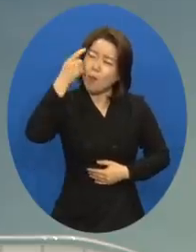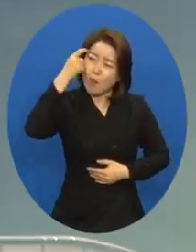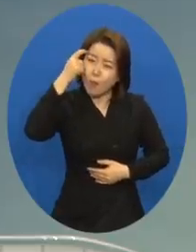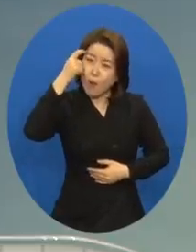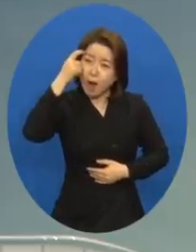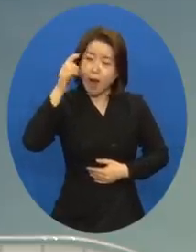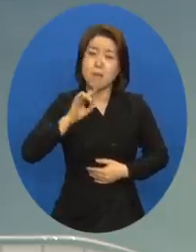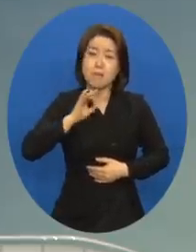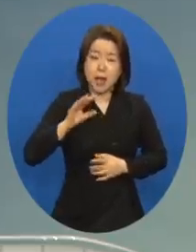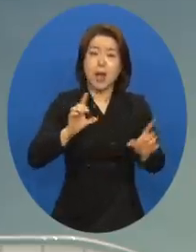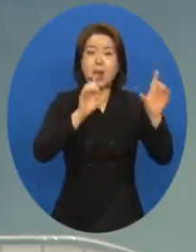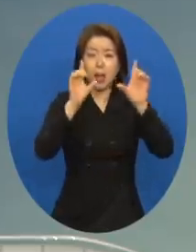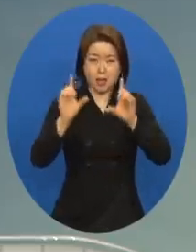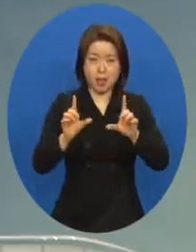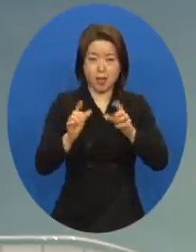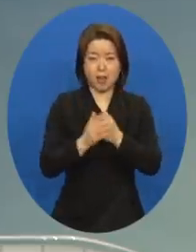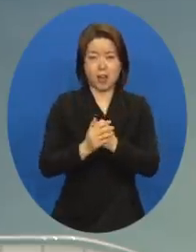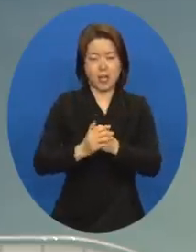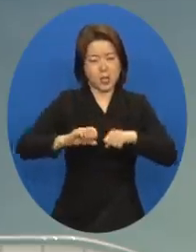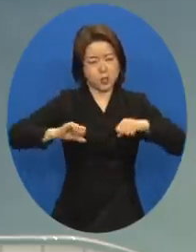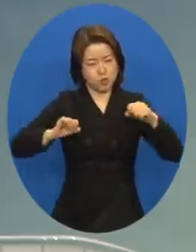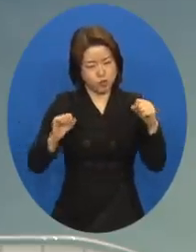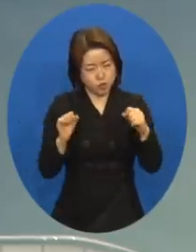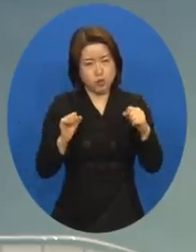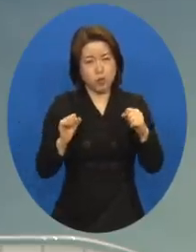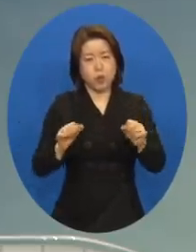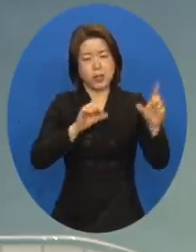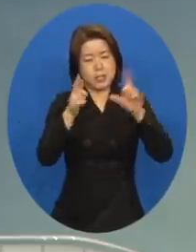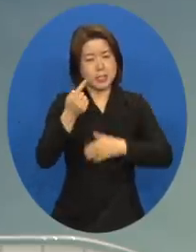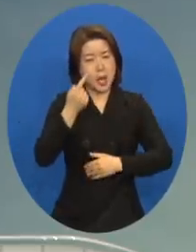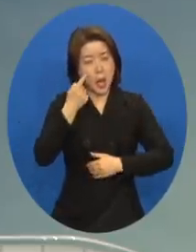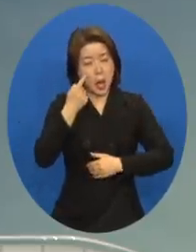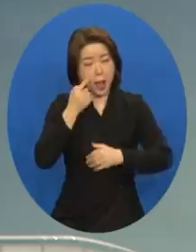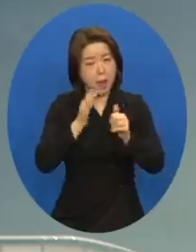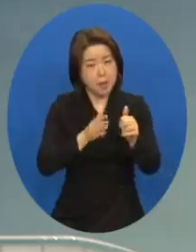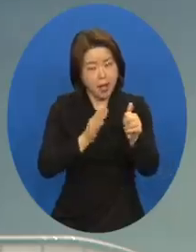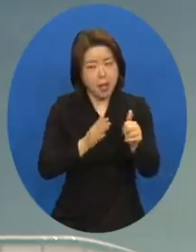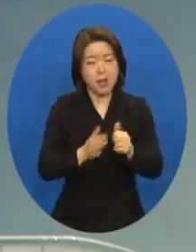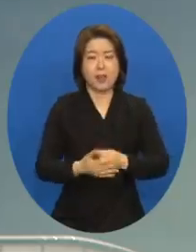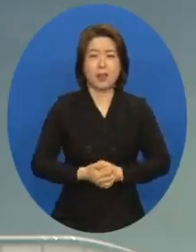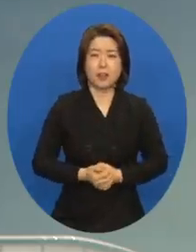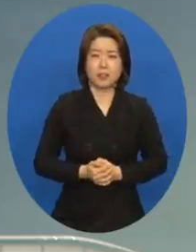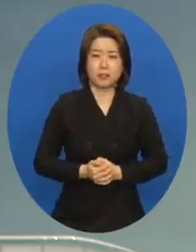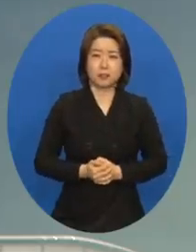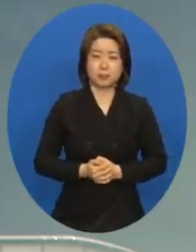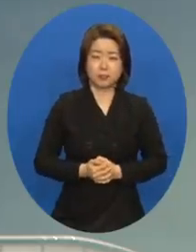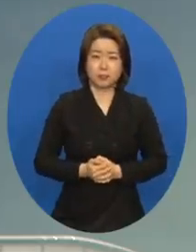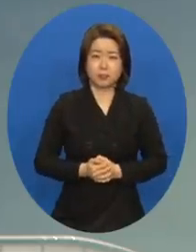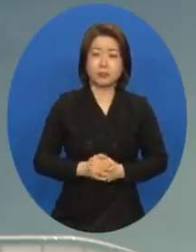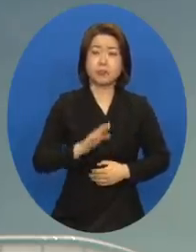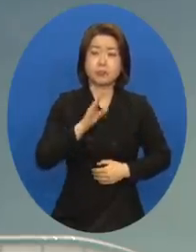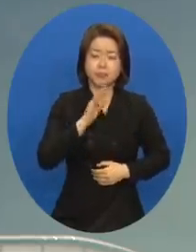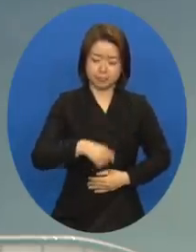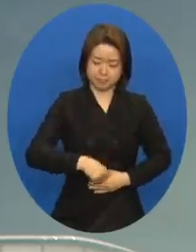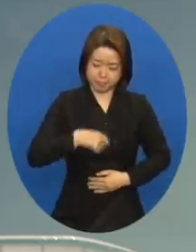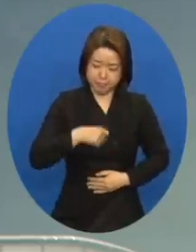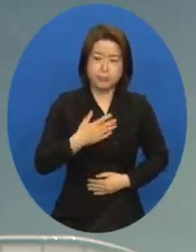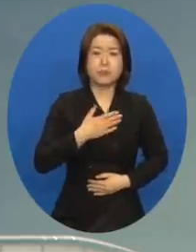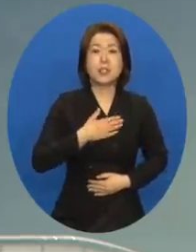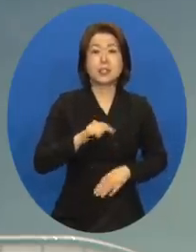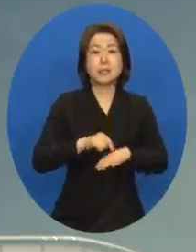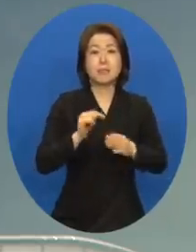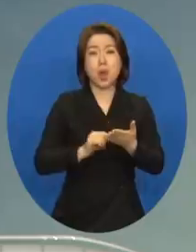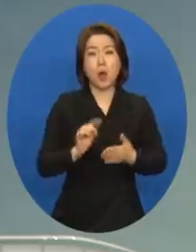그 생각만 하며 순종의 삶을 살아보지 않으시겠습니까? 정말 솔직히 제